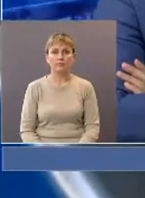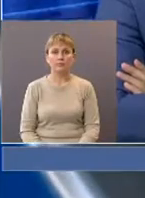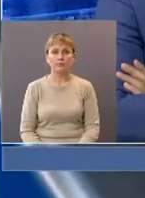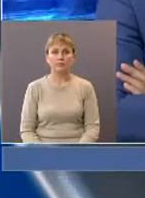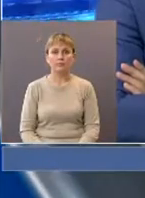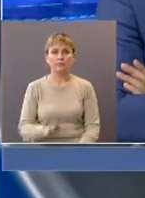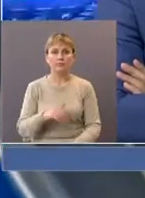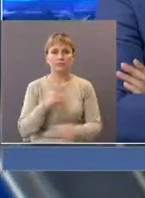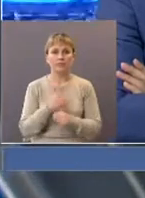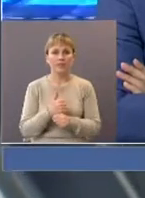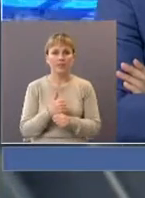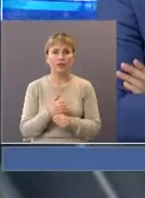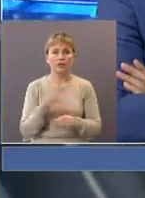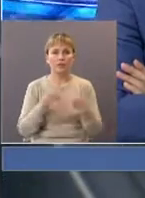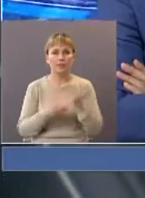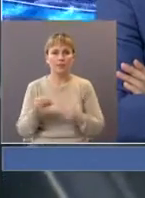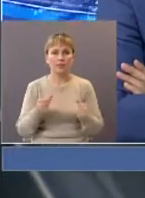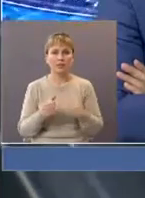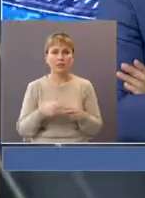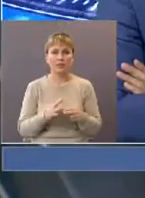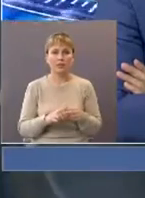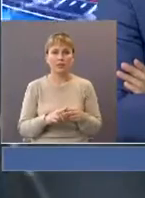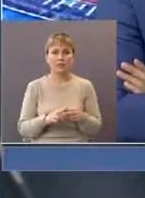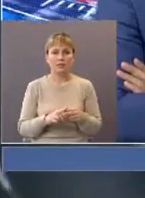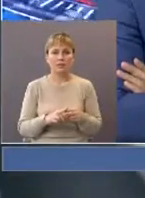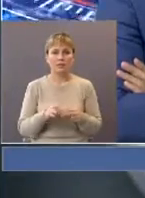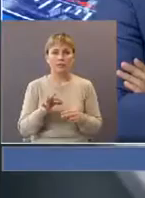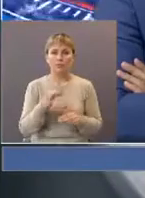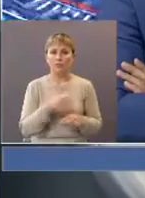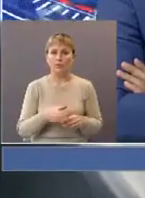В основном подделка идет